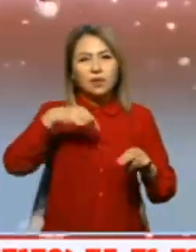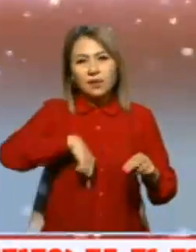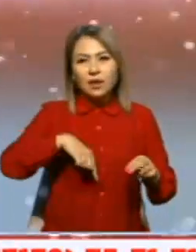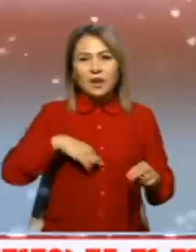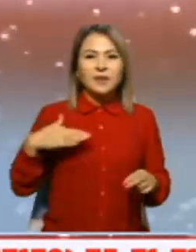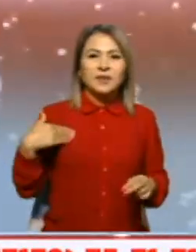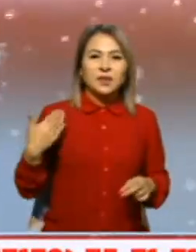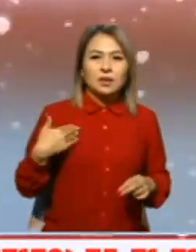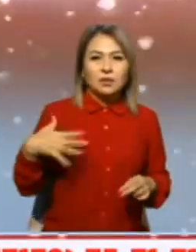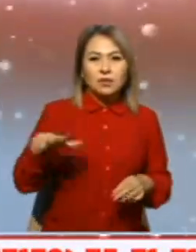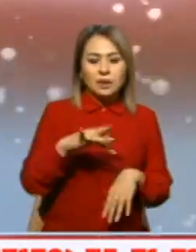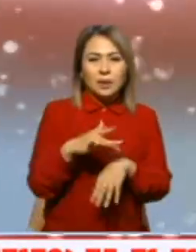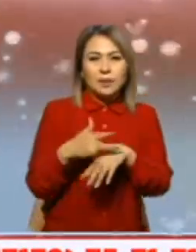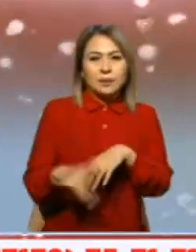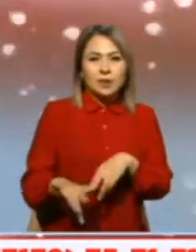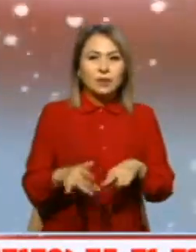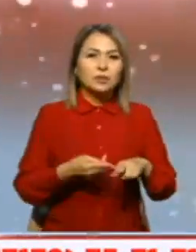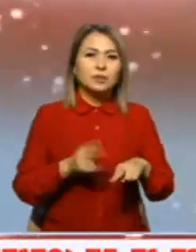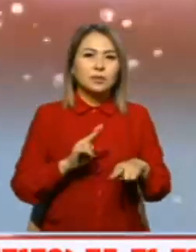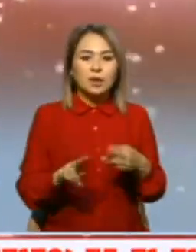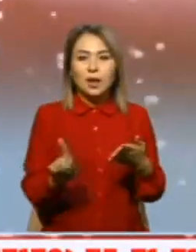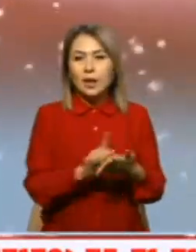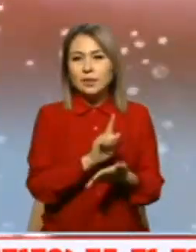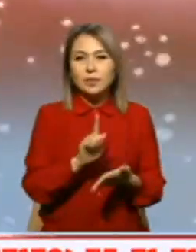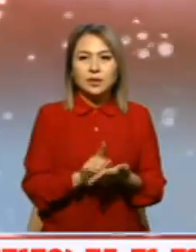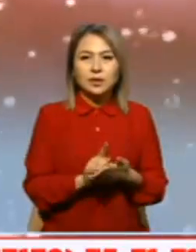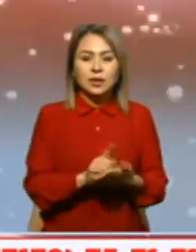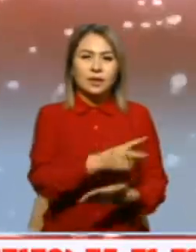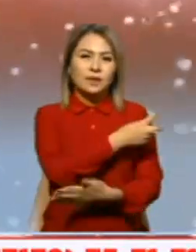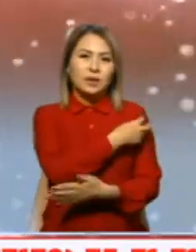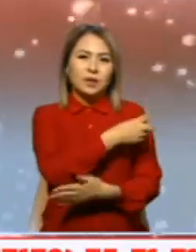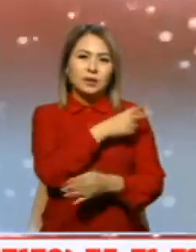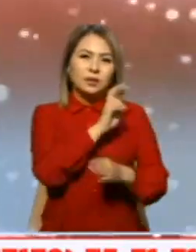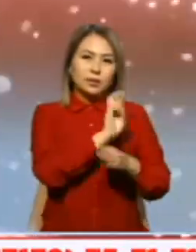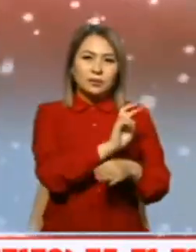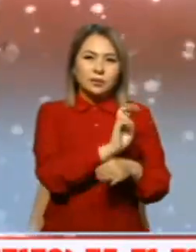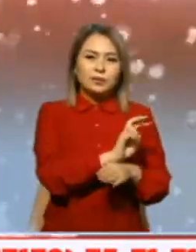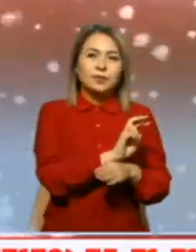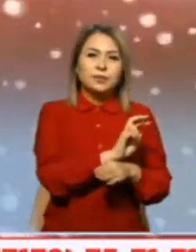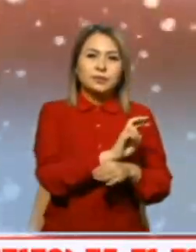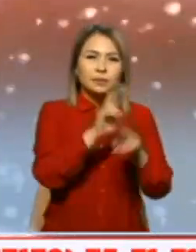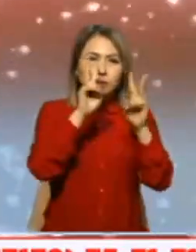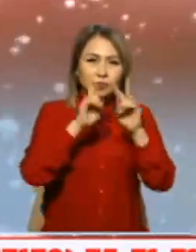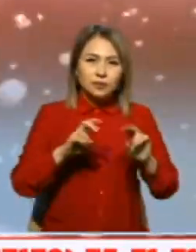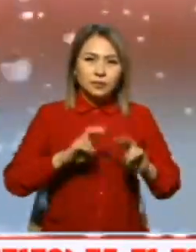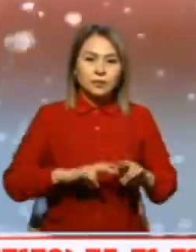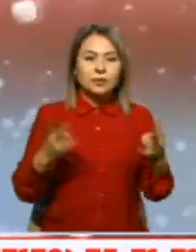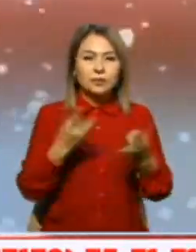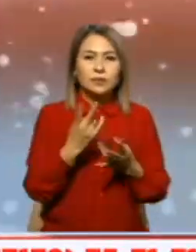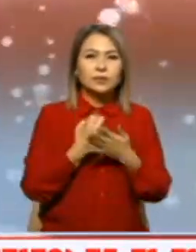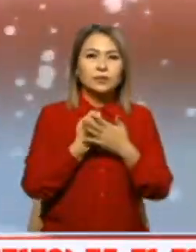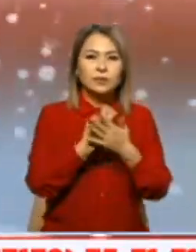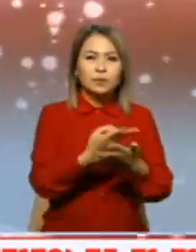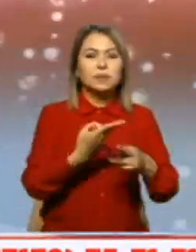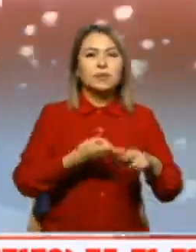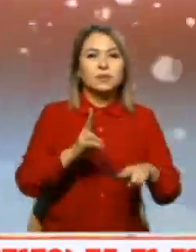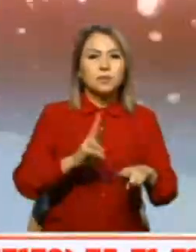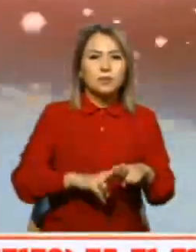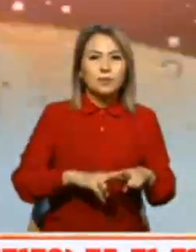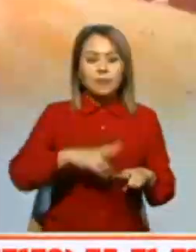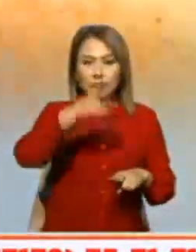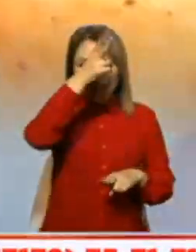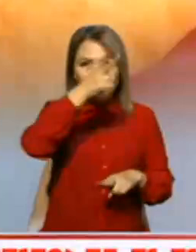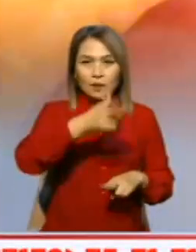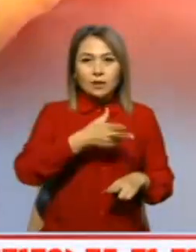витамин минералдарын жоғалтып алады. Сол үшін бұндай жағдайда дәрігерге қаралып, жаңағы мүмкін ауруханада емделу керек. Сол үшін бұл